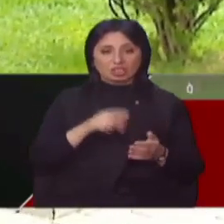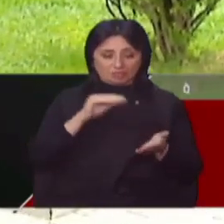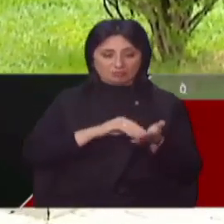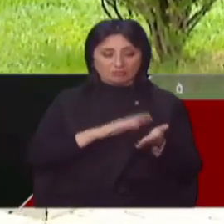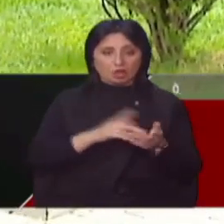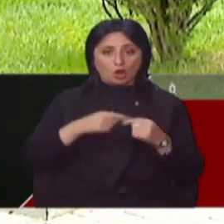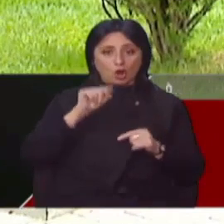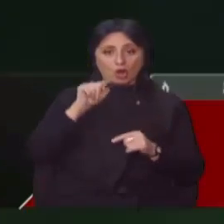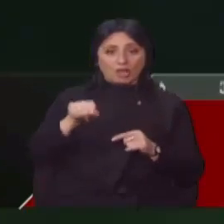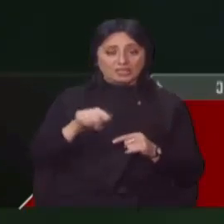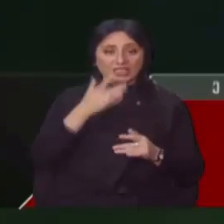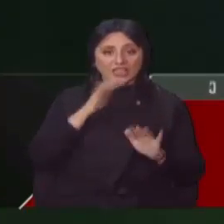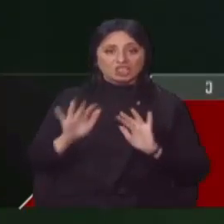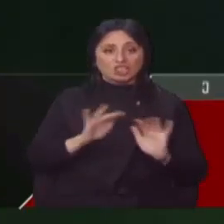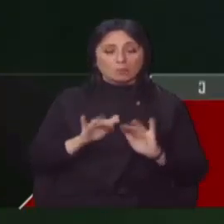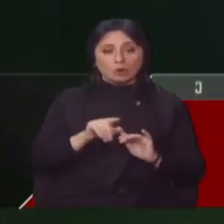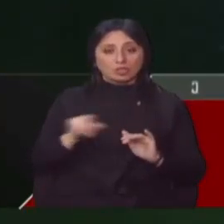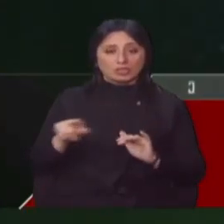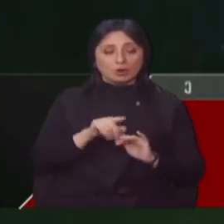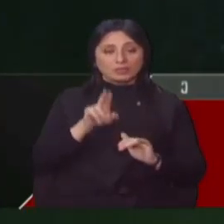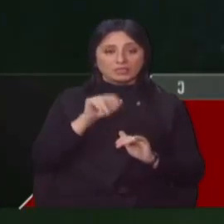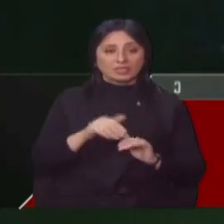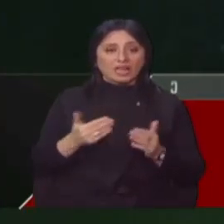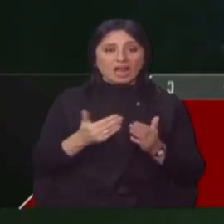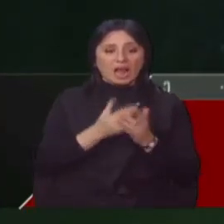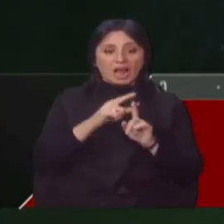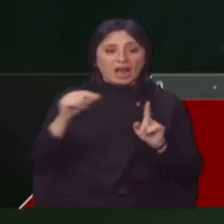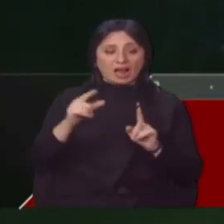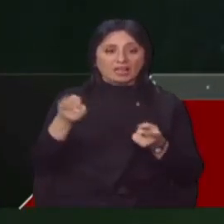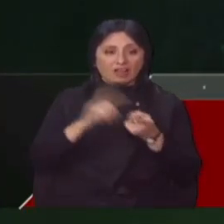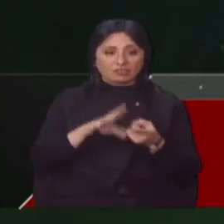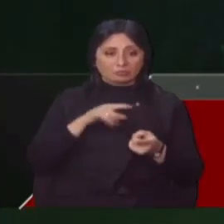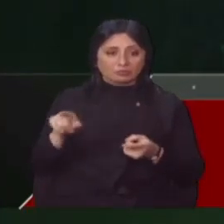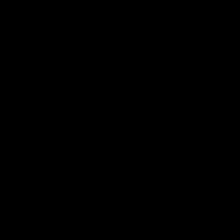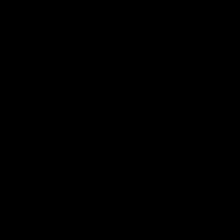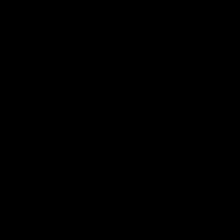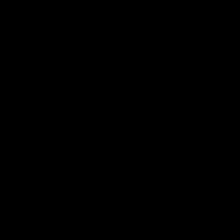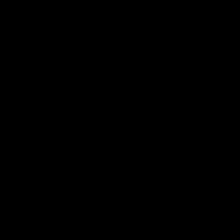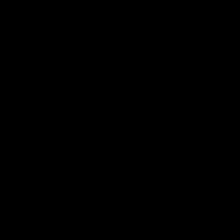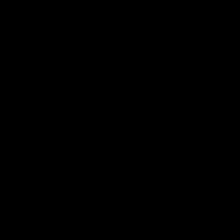აღნიშნული ორგანიზაციის ნაციონალურ მოძრაობასთან და ახალთან კავშირებზე იყო საუბარი.